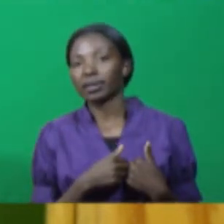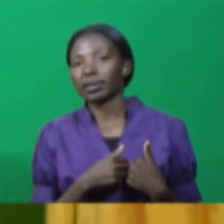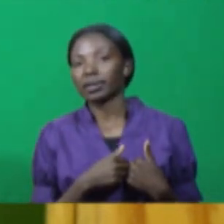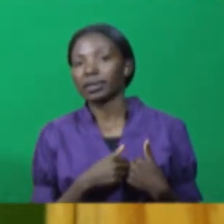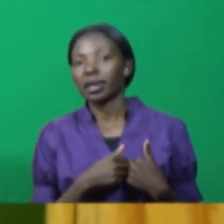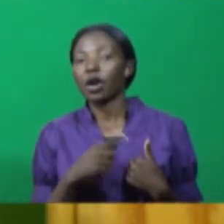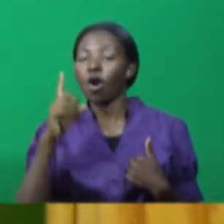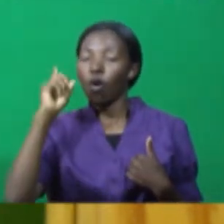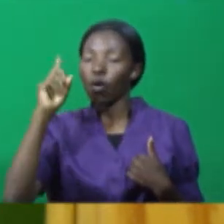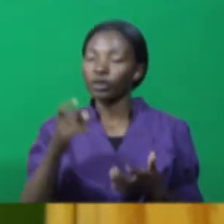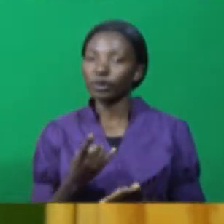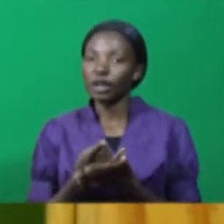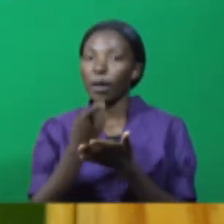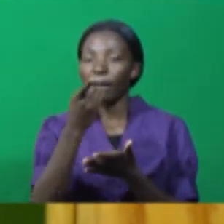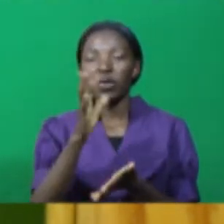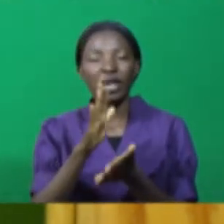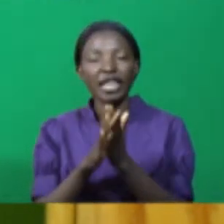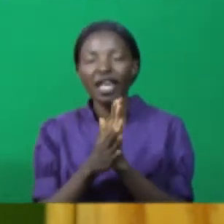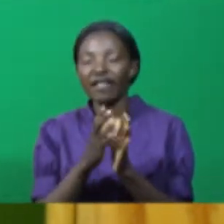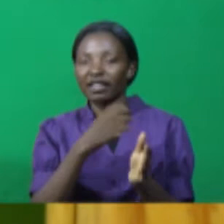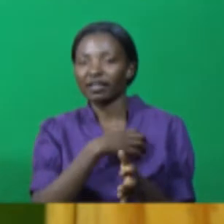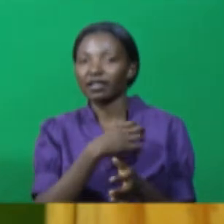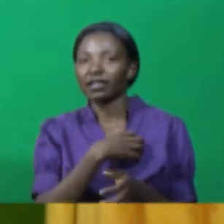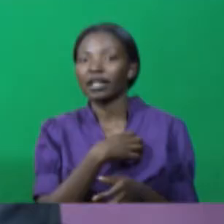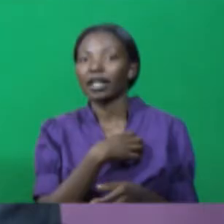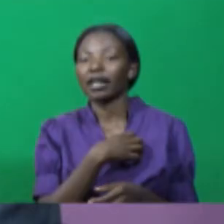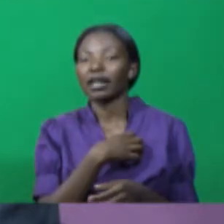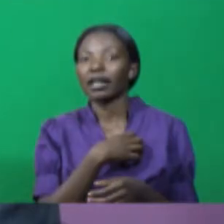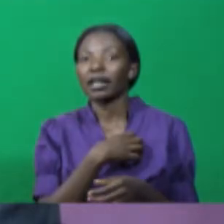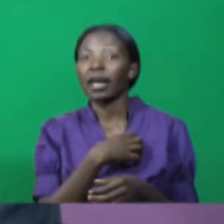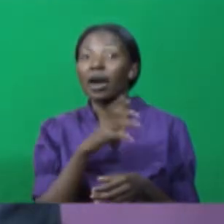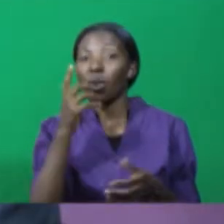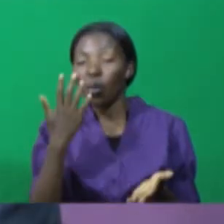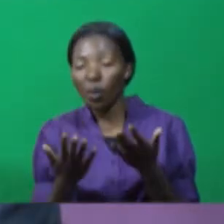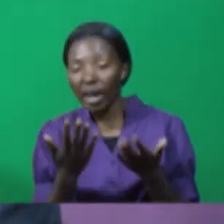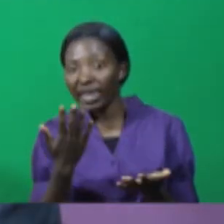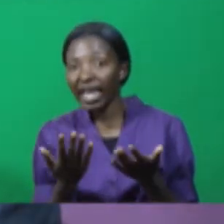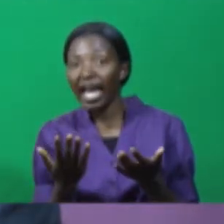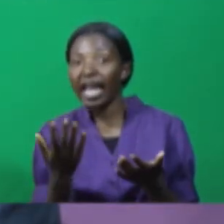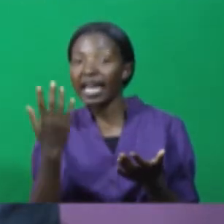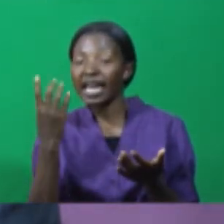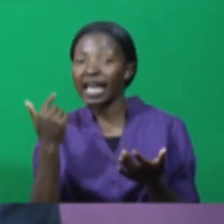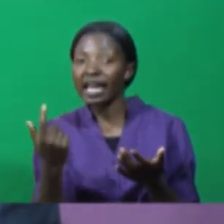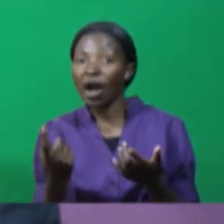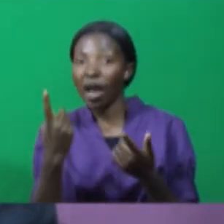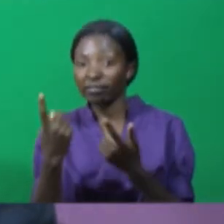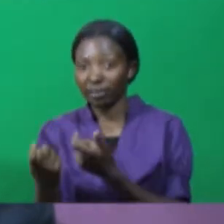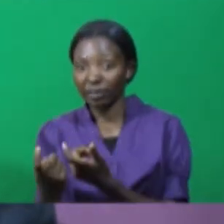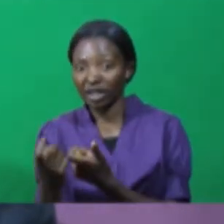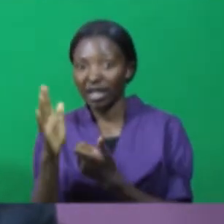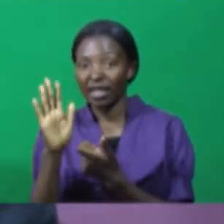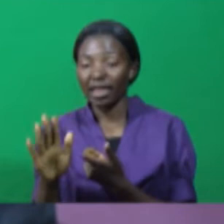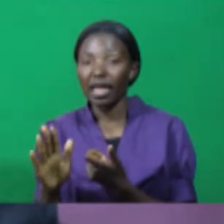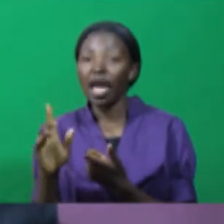Right. Mwari vanomubatsira kusatadza. Even hapinda pakuye. Chirapinda pamuye. Mara chizoti moyo